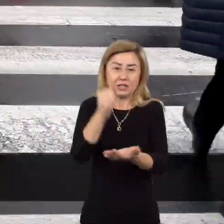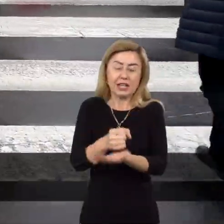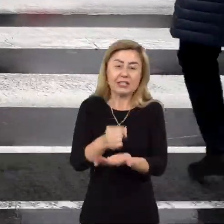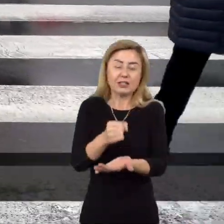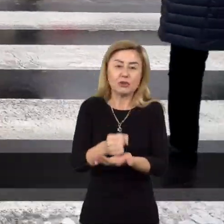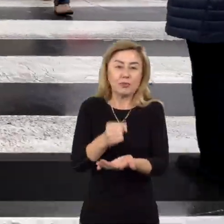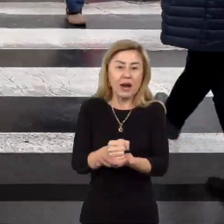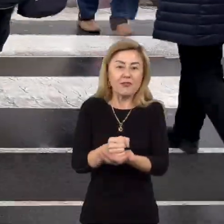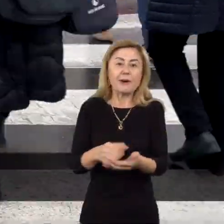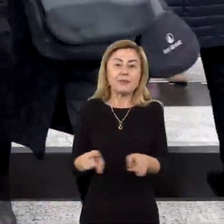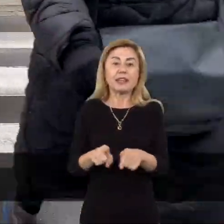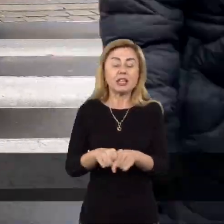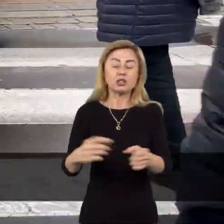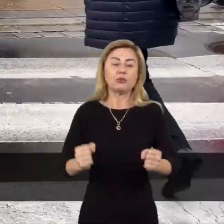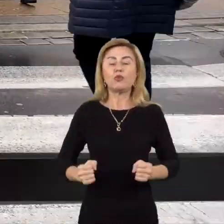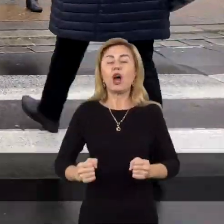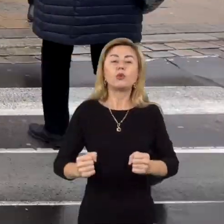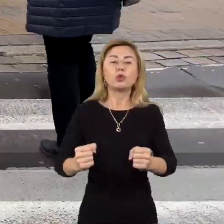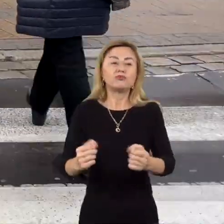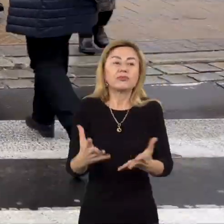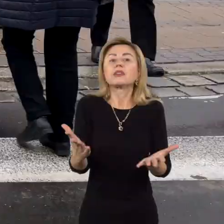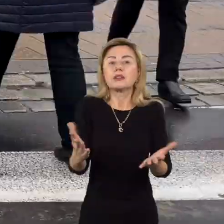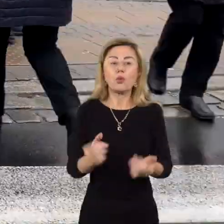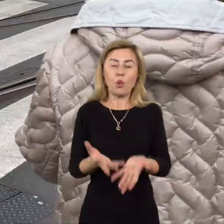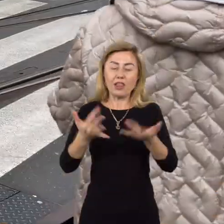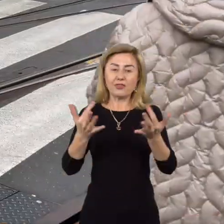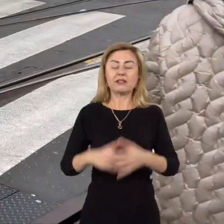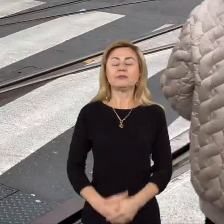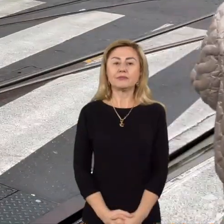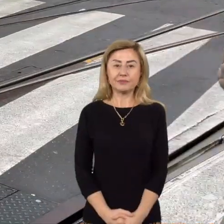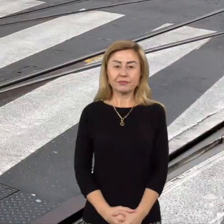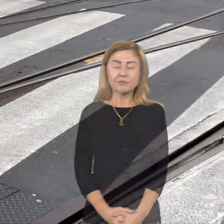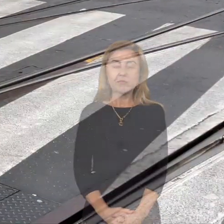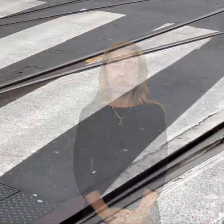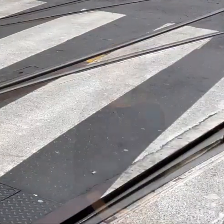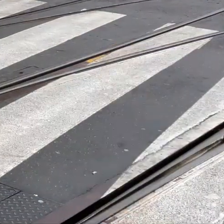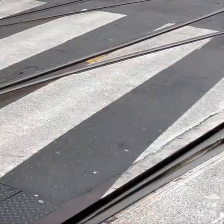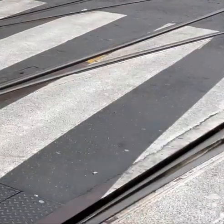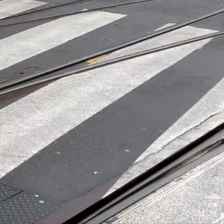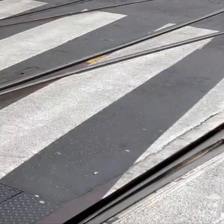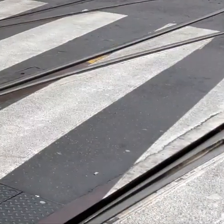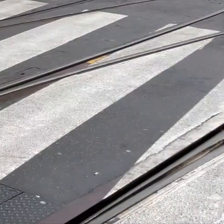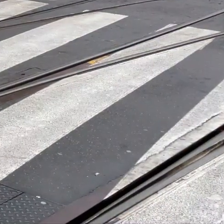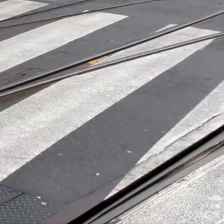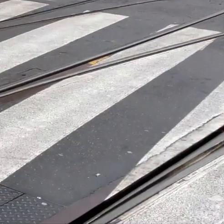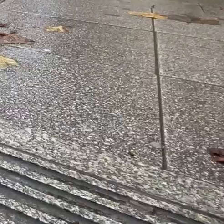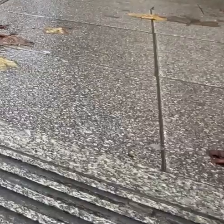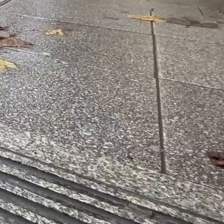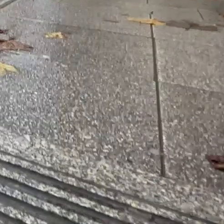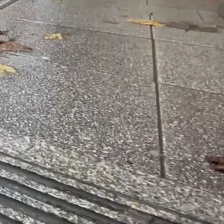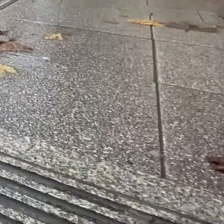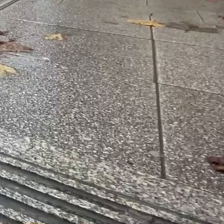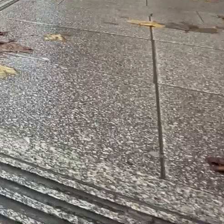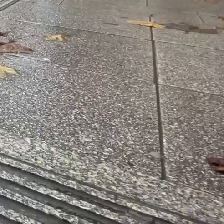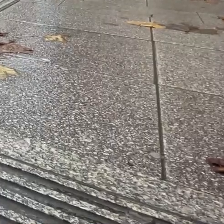ale nie stwarzać zagrożenia dla kierowców? Na zdjęciu widać przejście dla pieszych na jednej z wrocławskich ulic i